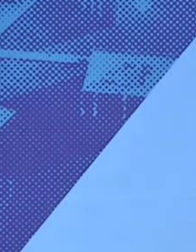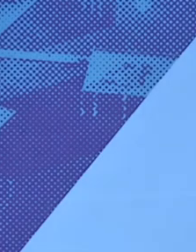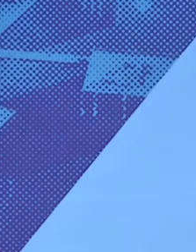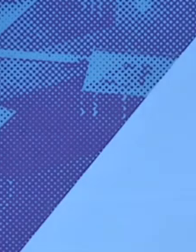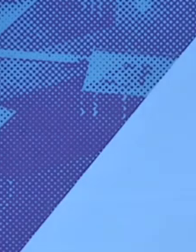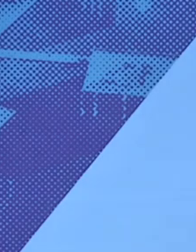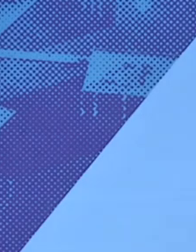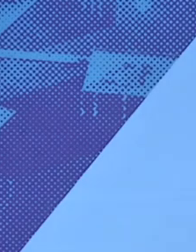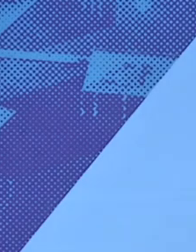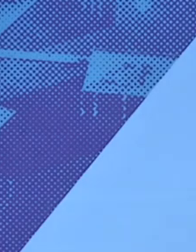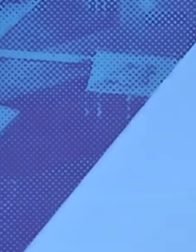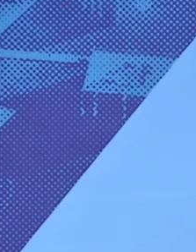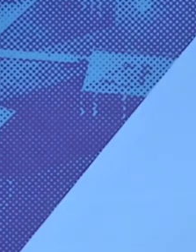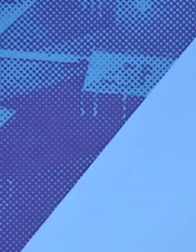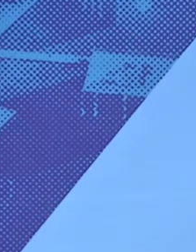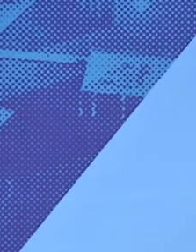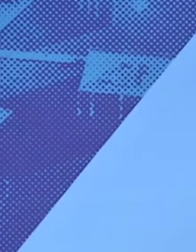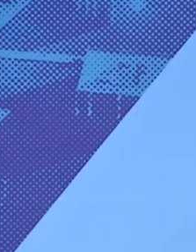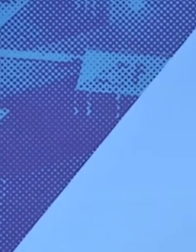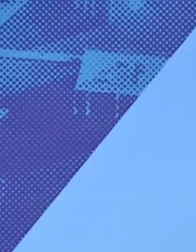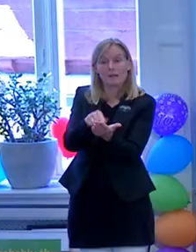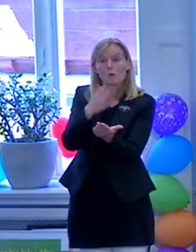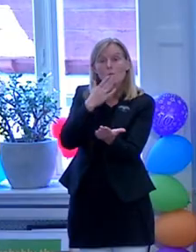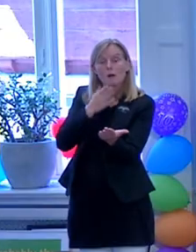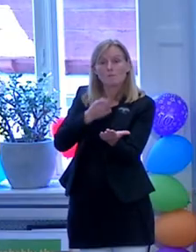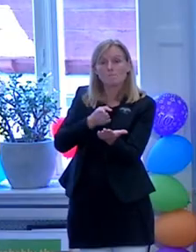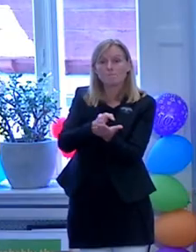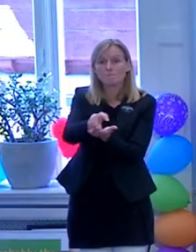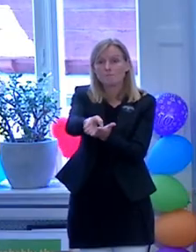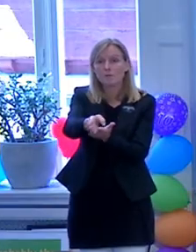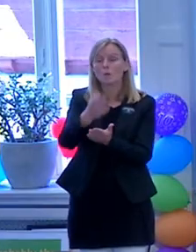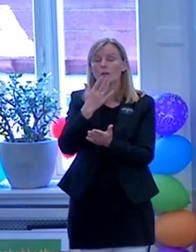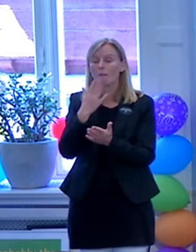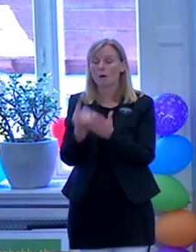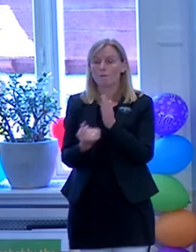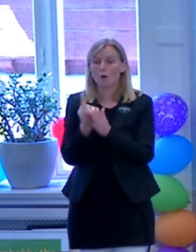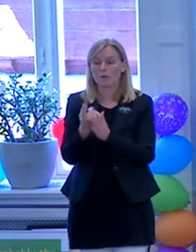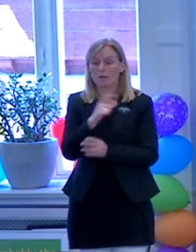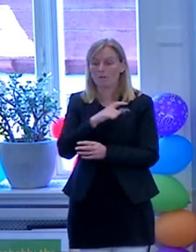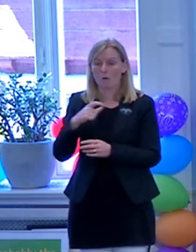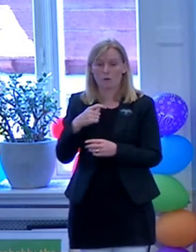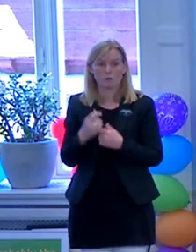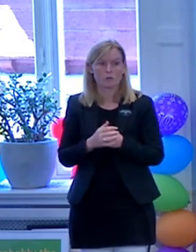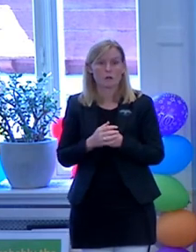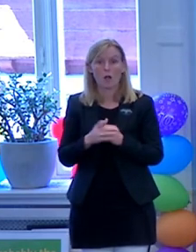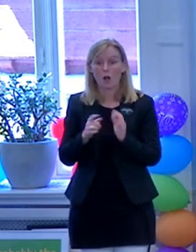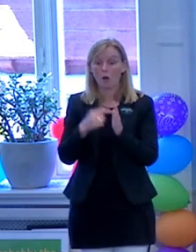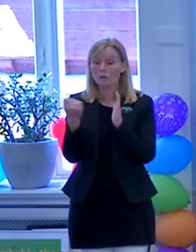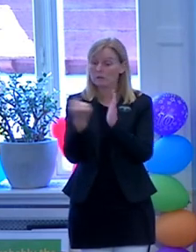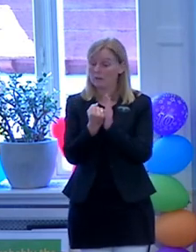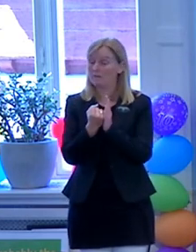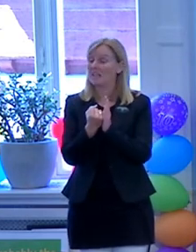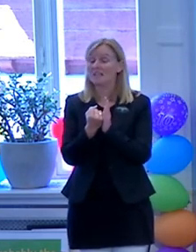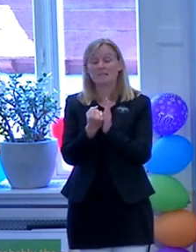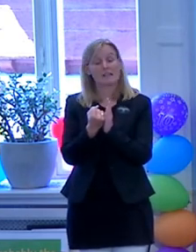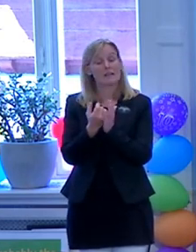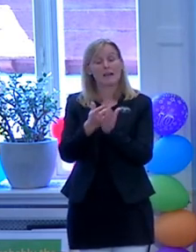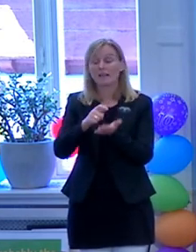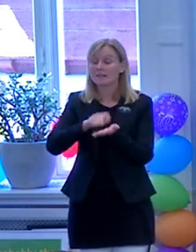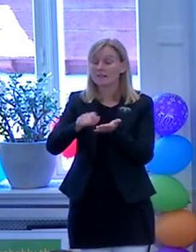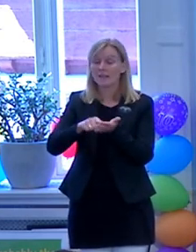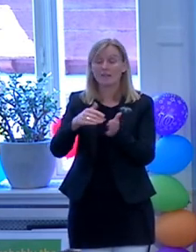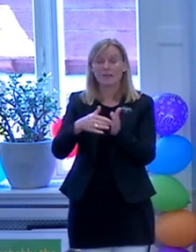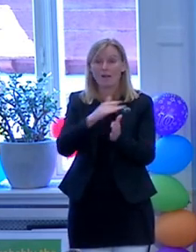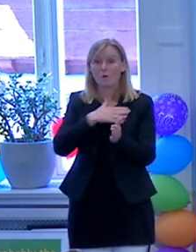kommer vi dit så har vi kommit en bit på vägen, och det är någonstans en förutsättning. Sen tror jag att lagstiftningen är ju inte skriven för den här